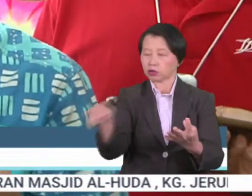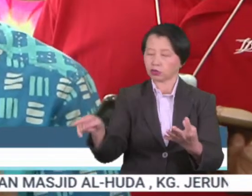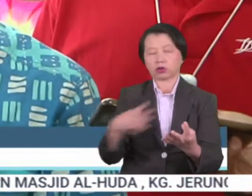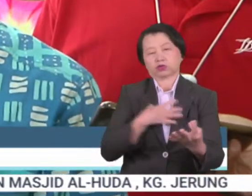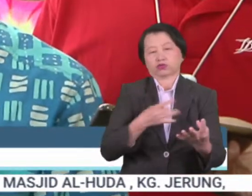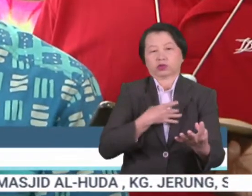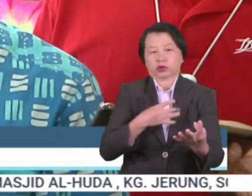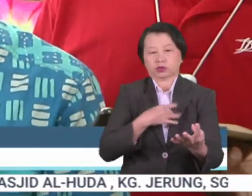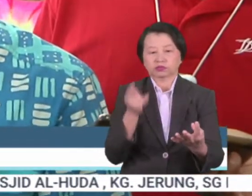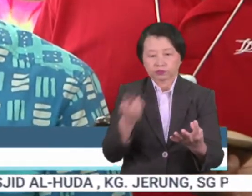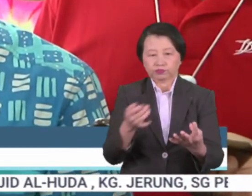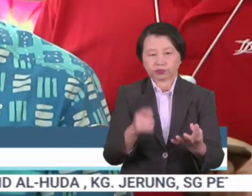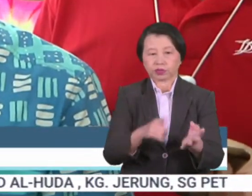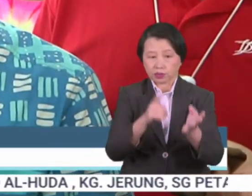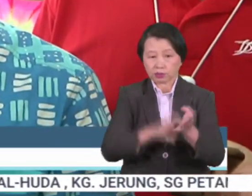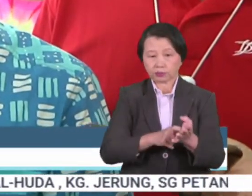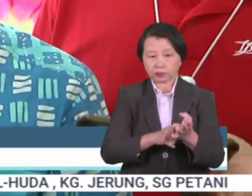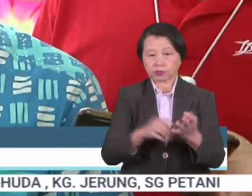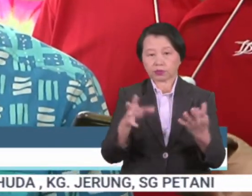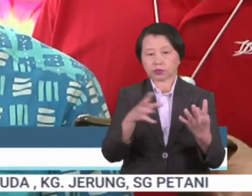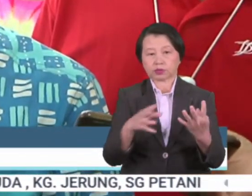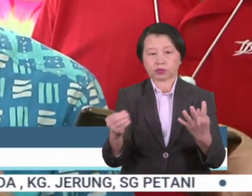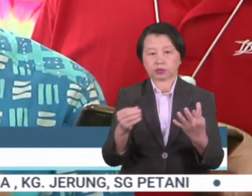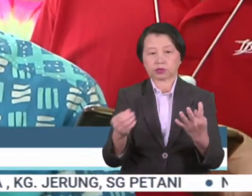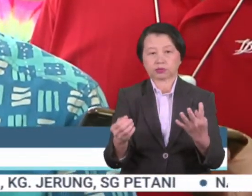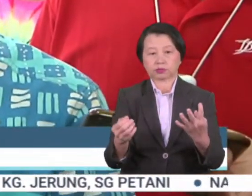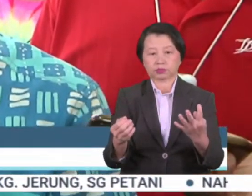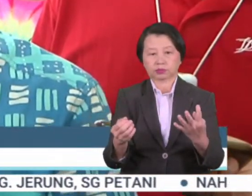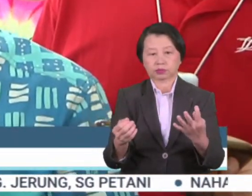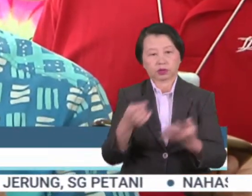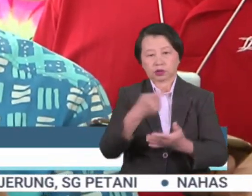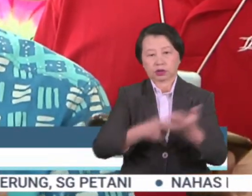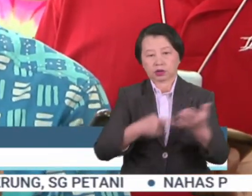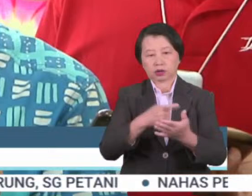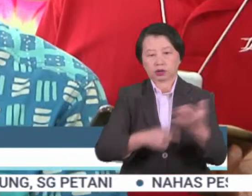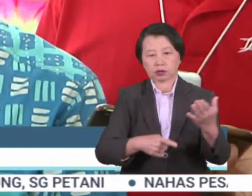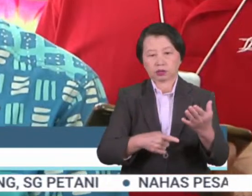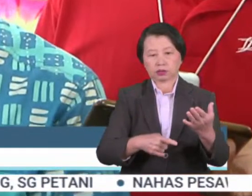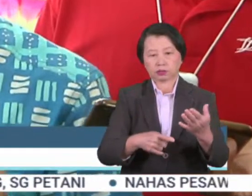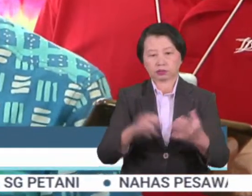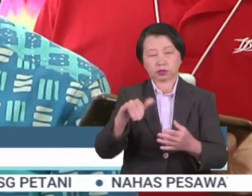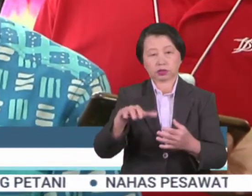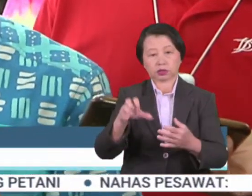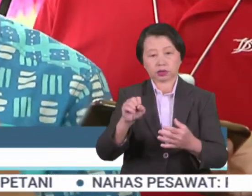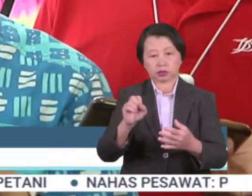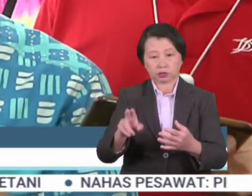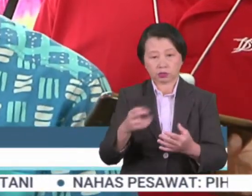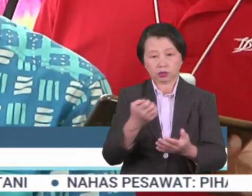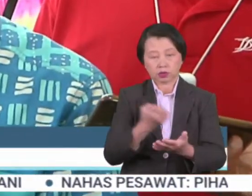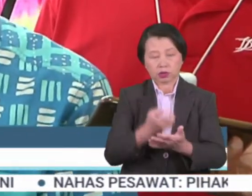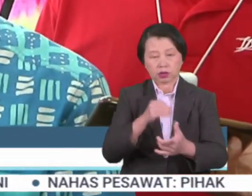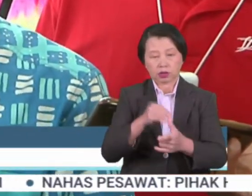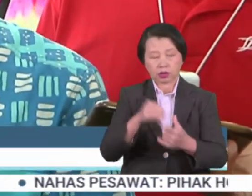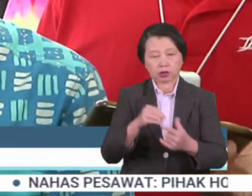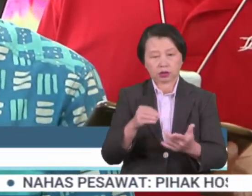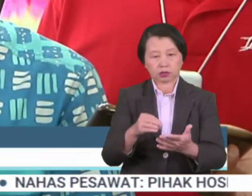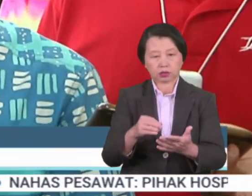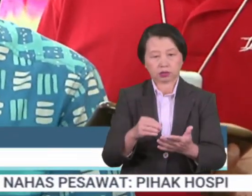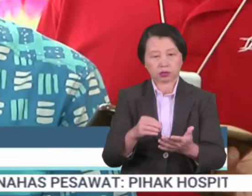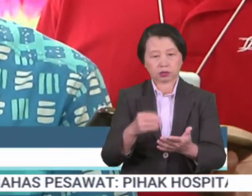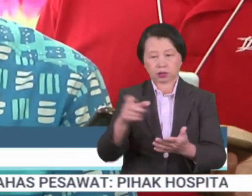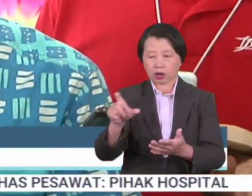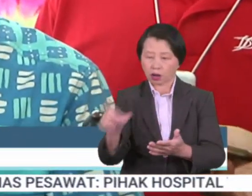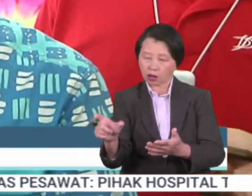rasa suuai manfaat dengan keperluan dan apa-apa isu ekonomi ataupun had ekonomi yang kita